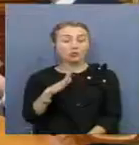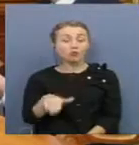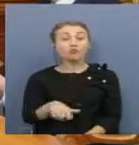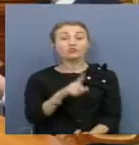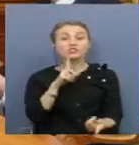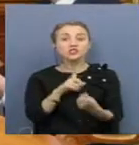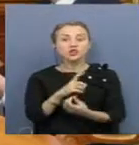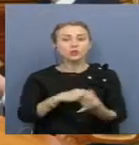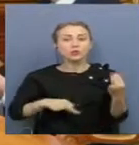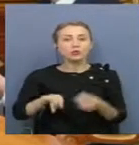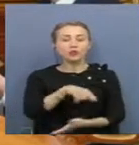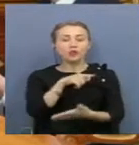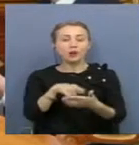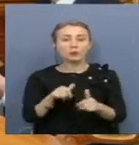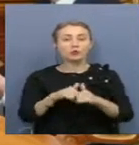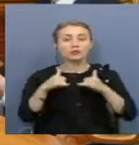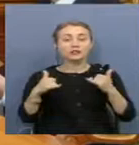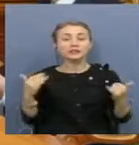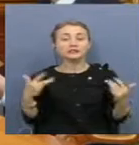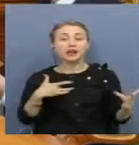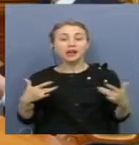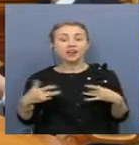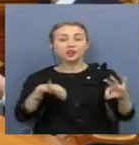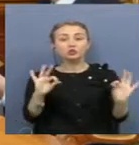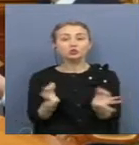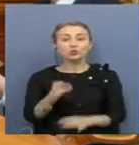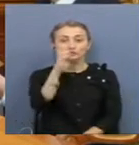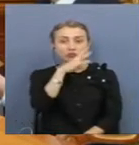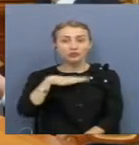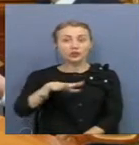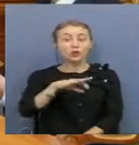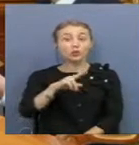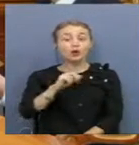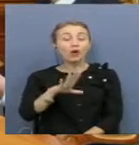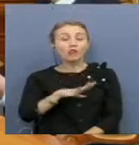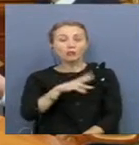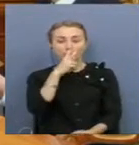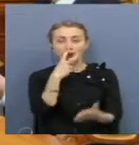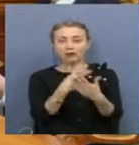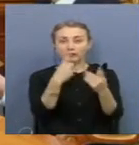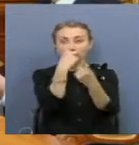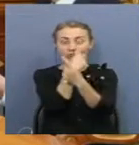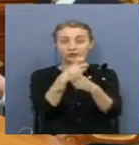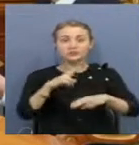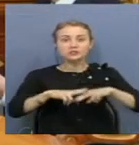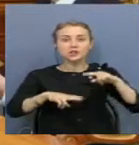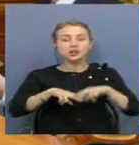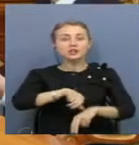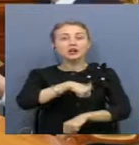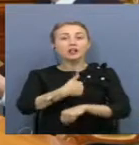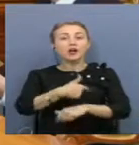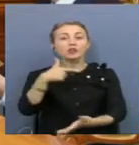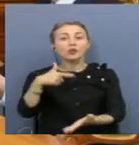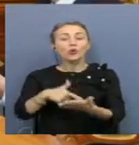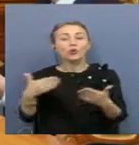Кездесуде Қазақ мемлекеттік академикалық музыкалық драма театрының жаңа ғимаратының құрылысы талқыланды. Сондай-ақ Талғат Теменов